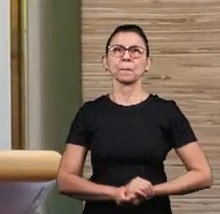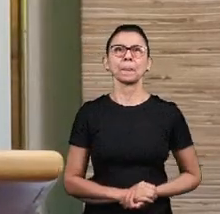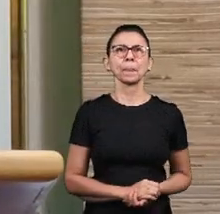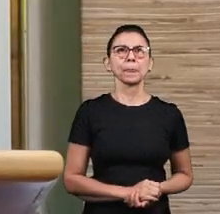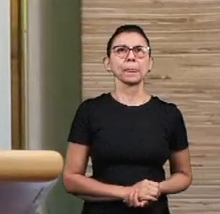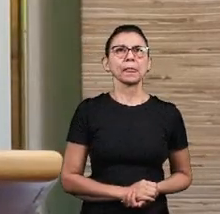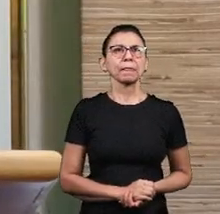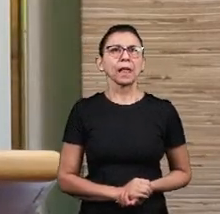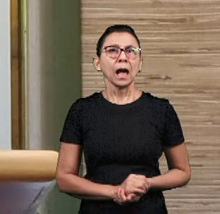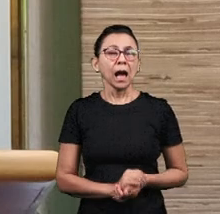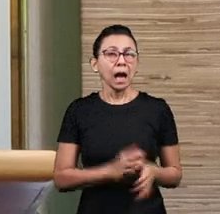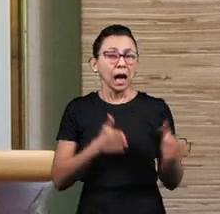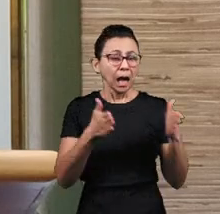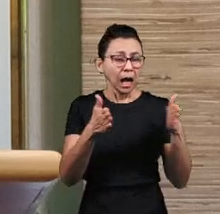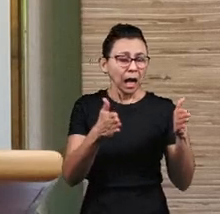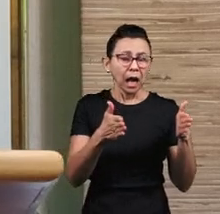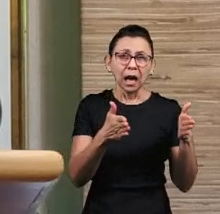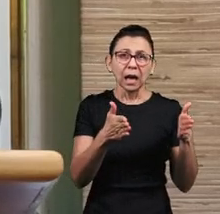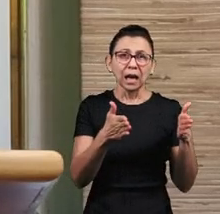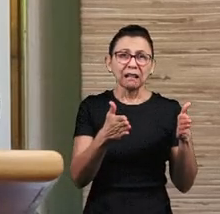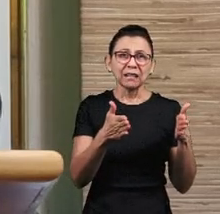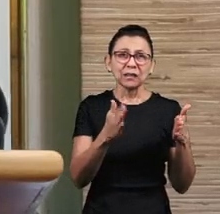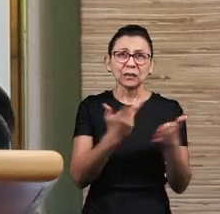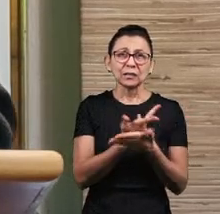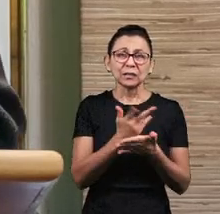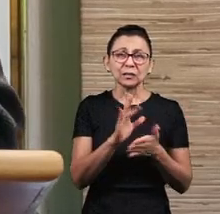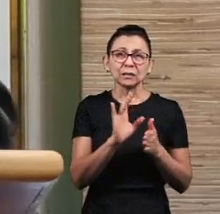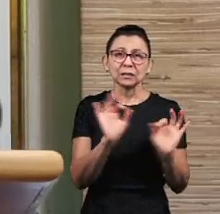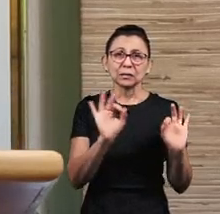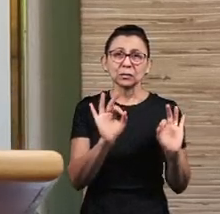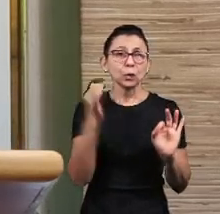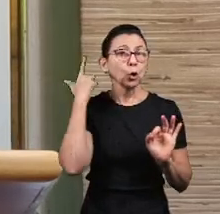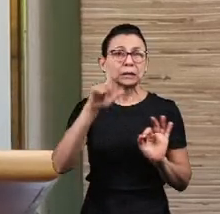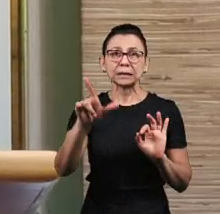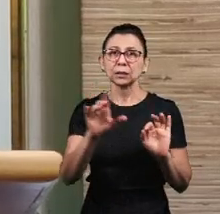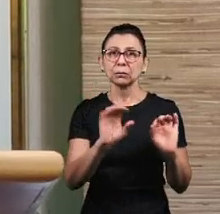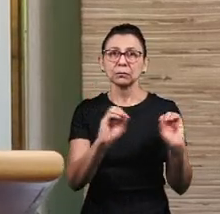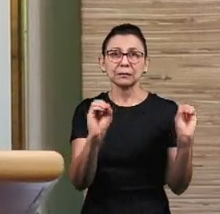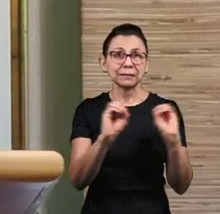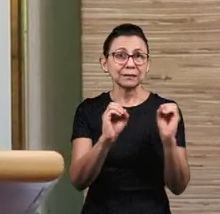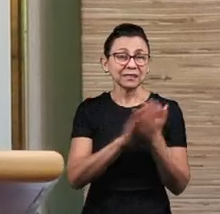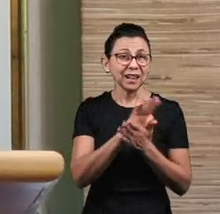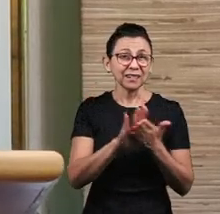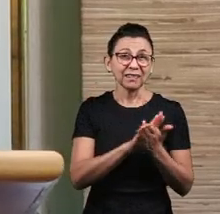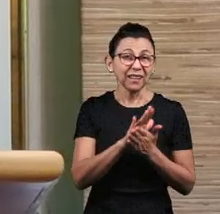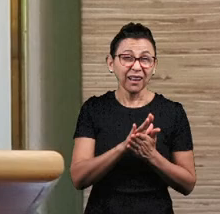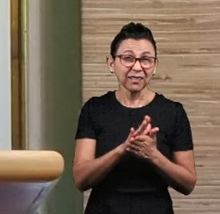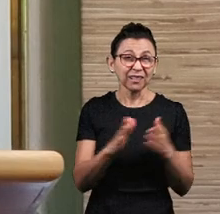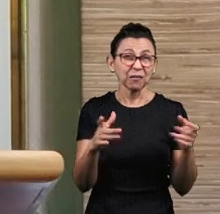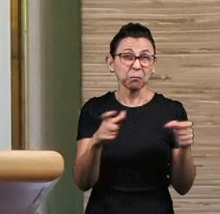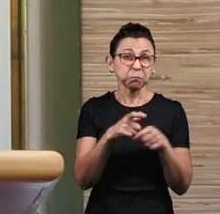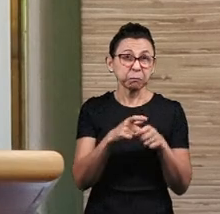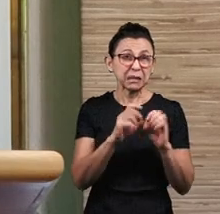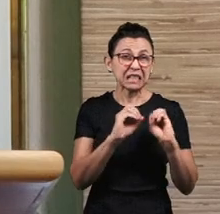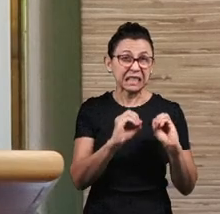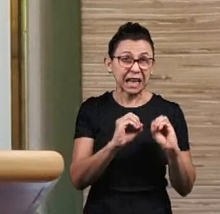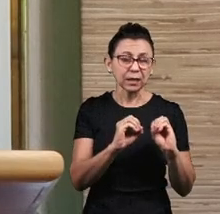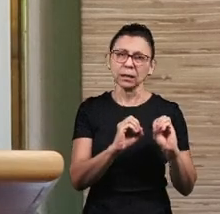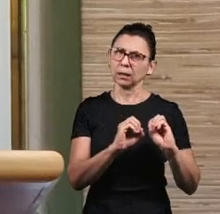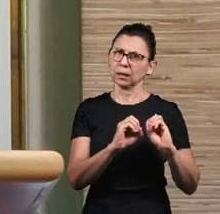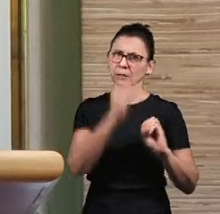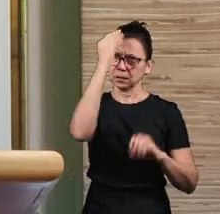travaillé pendant cette période, il peut continuer à travailler. Envoyez le lien. Et les personnes qui